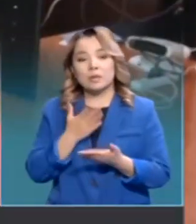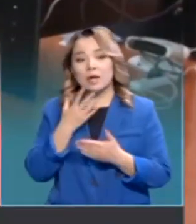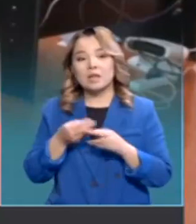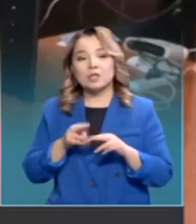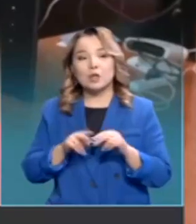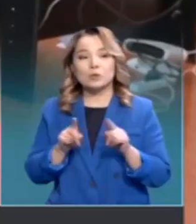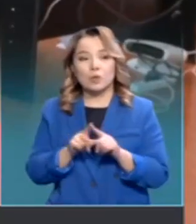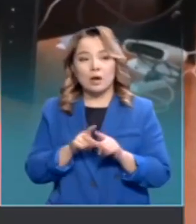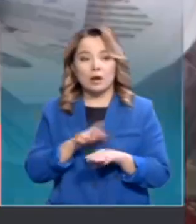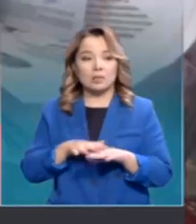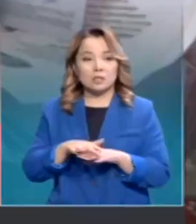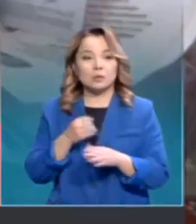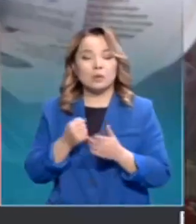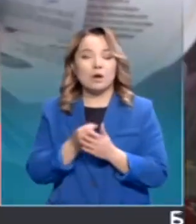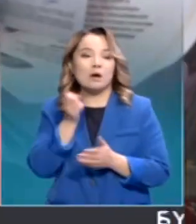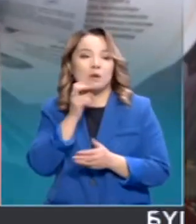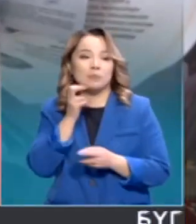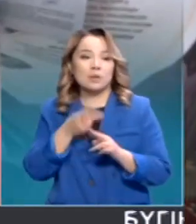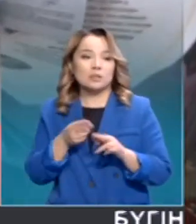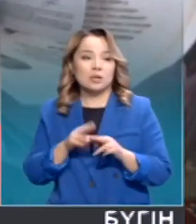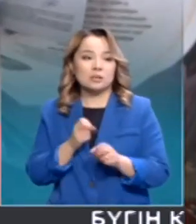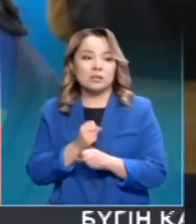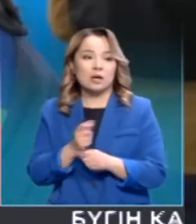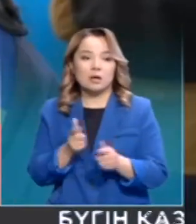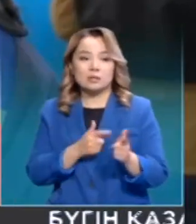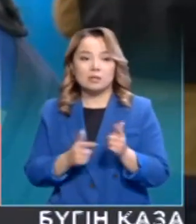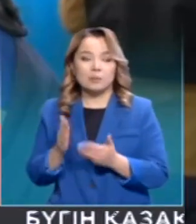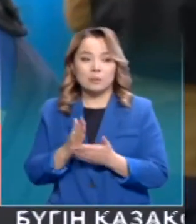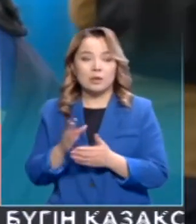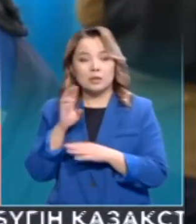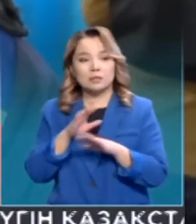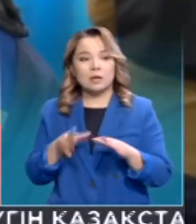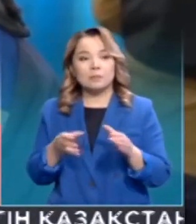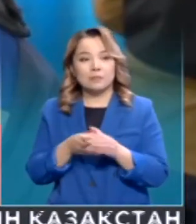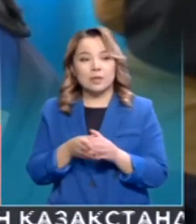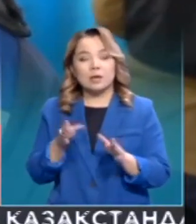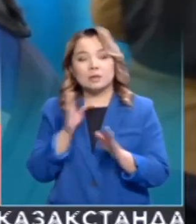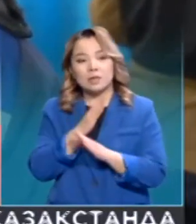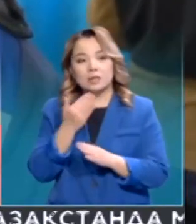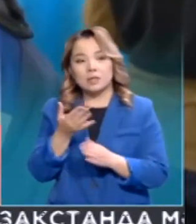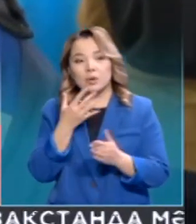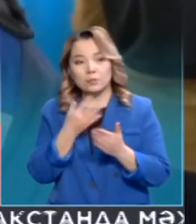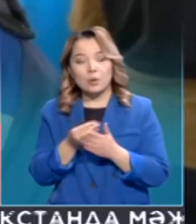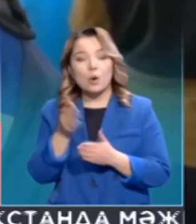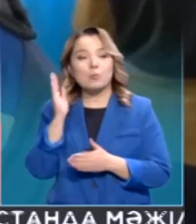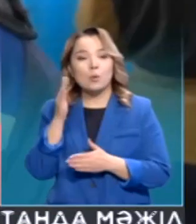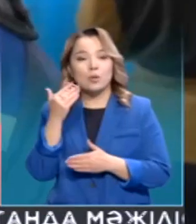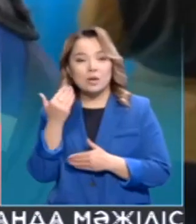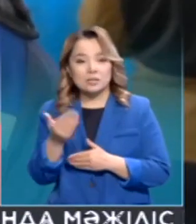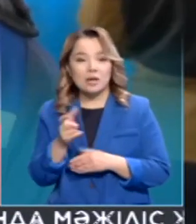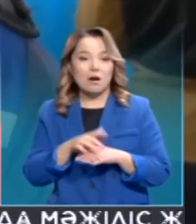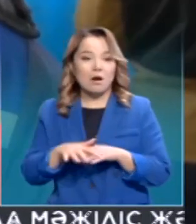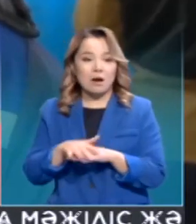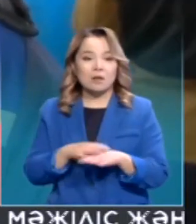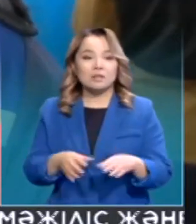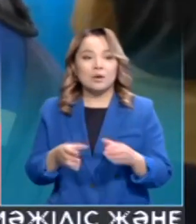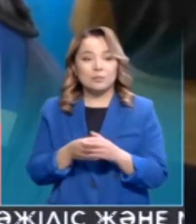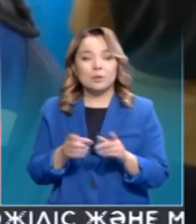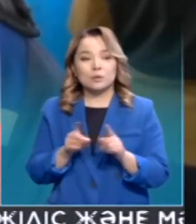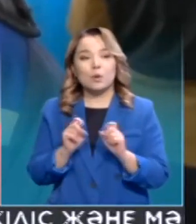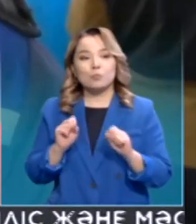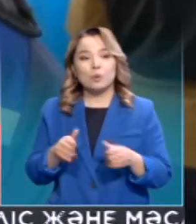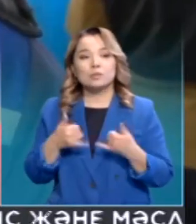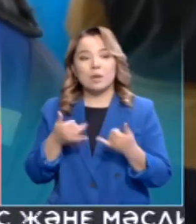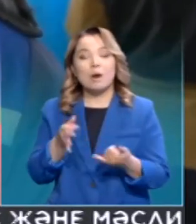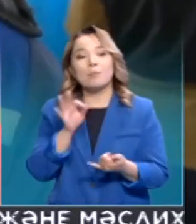Тұрғындардың басым бөлігі түске дейін өз таңдауын жасап тастады. Еліміздің тағдыры үшін, болашағы үшін халқымыздың осындай